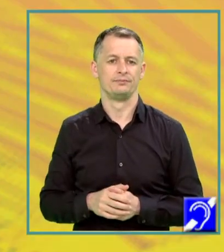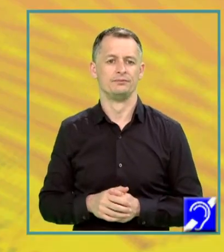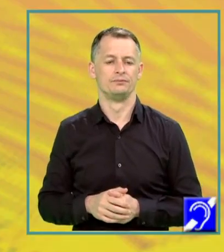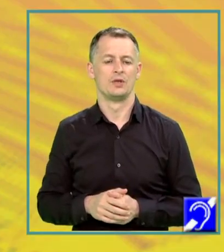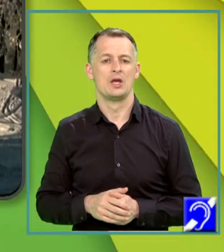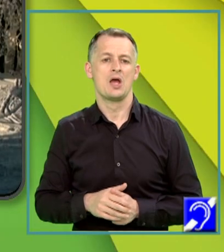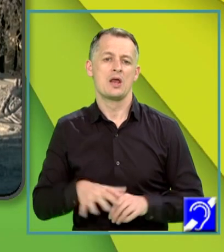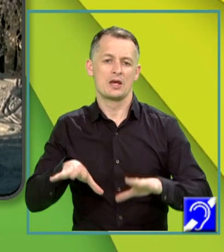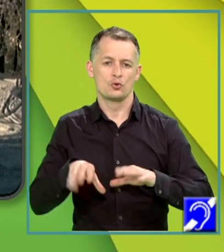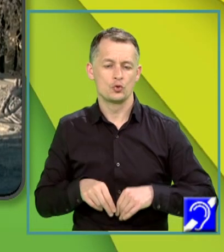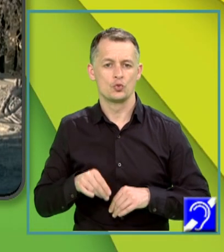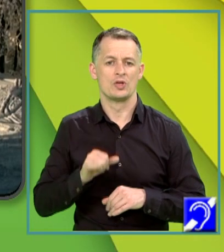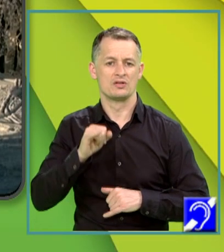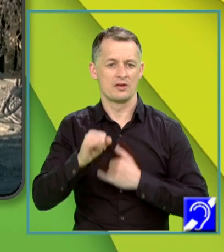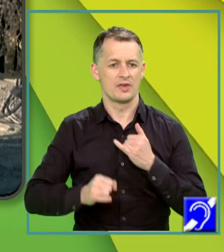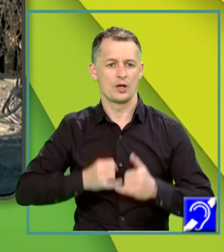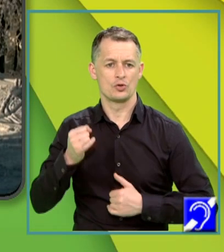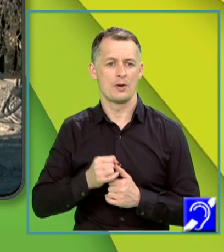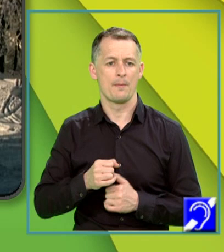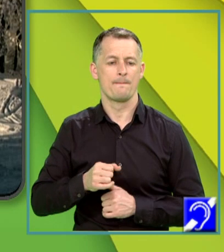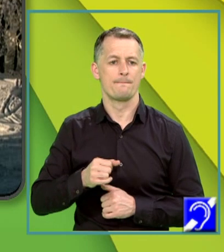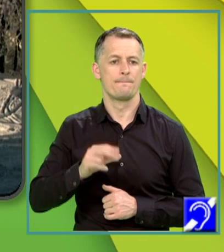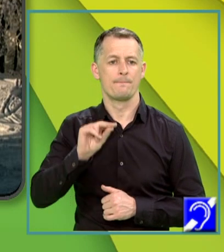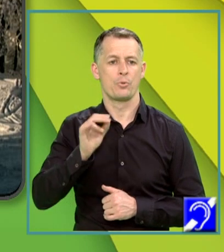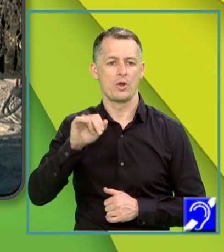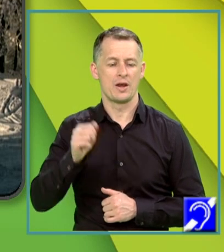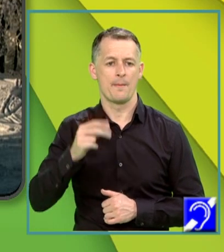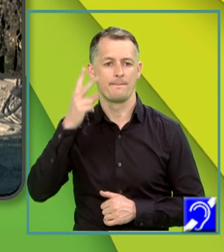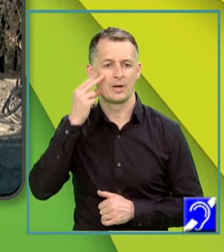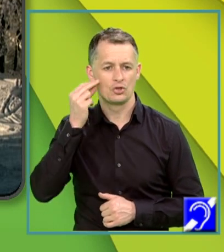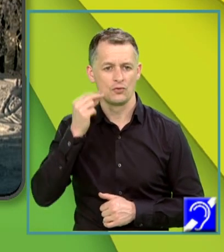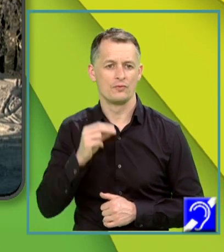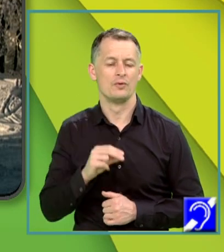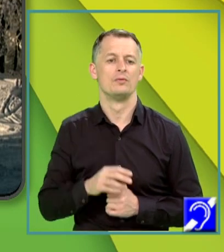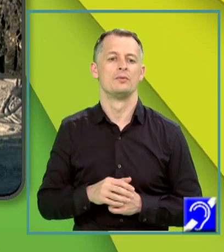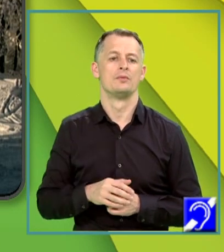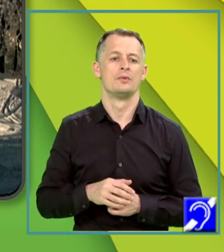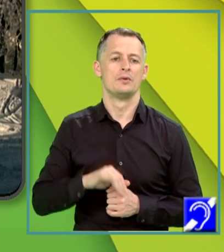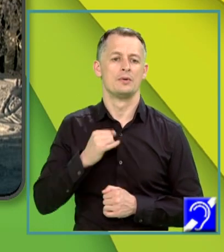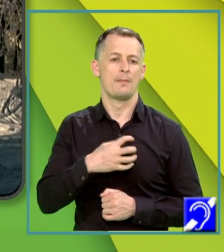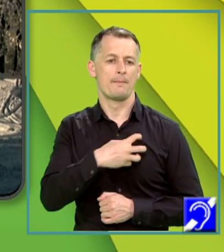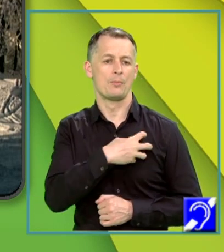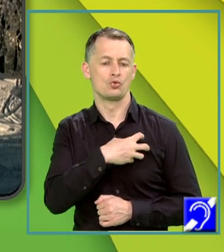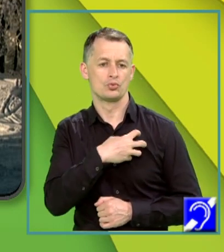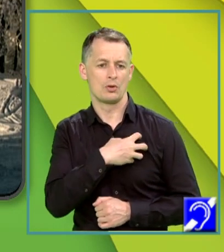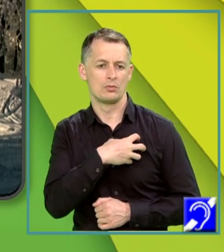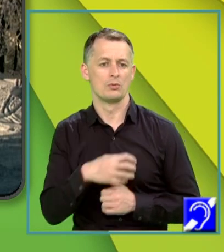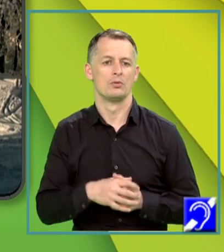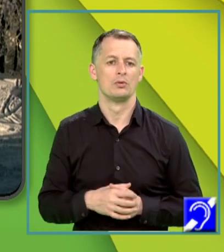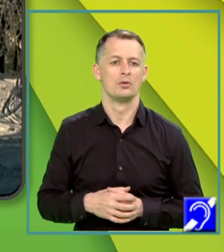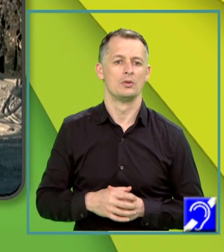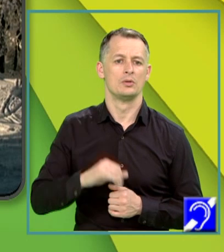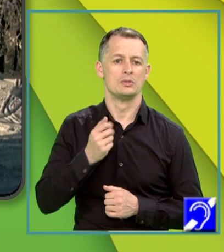internațional respectiv Poiana Brașov Predeal Sinaia Bușteni Păltiniș Rânca Parâng